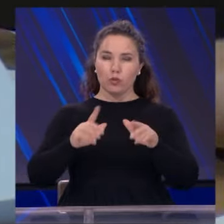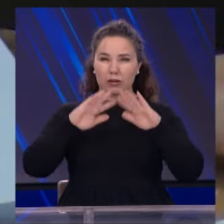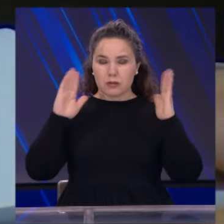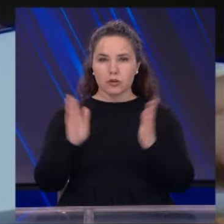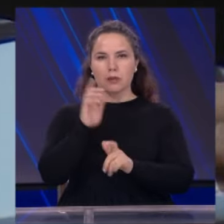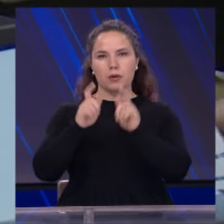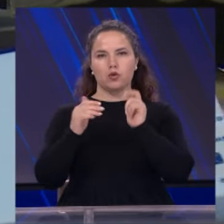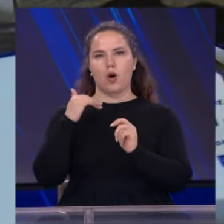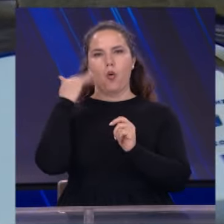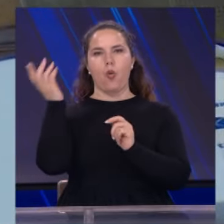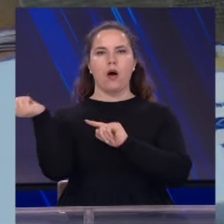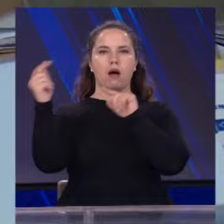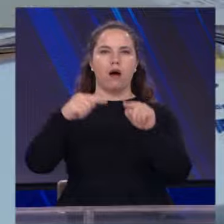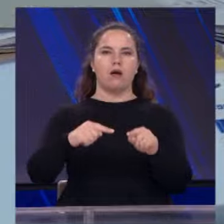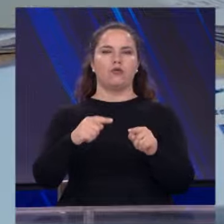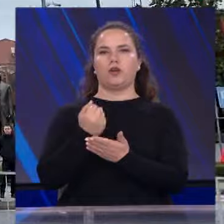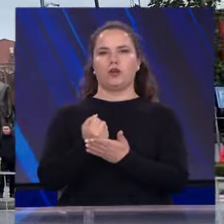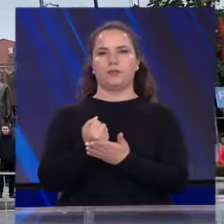të kushtetueses.